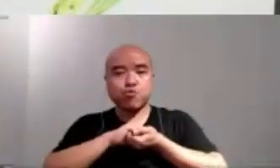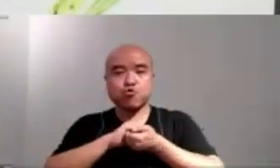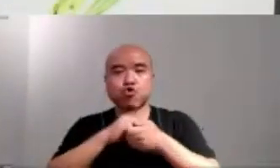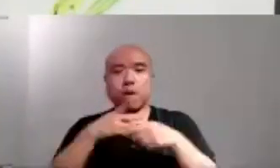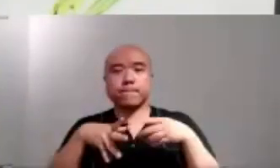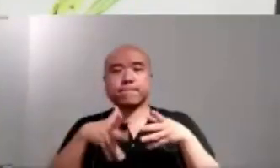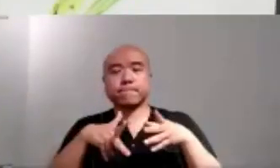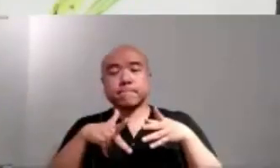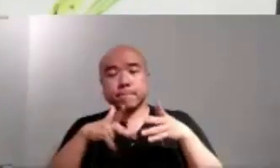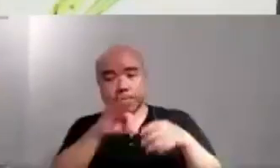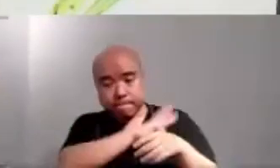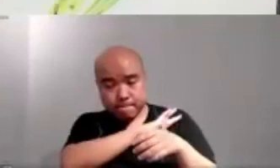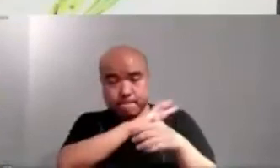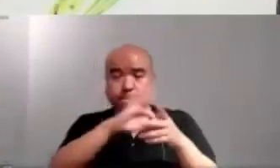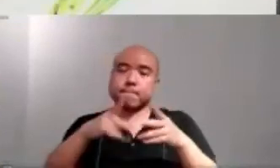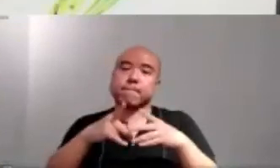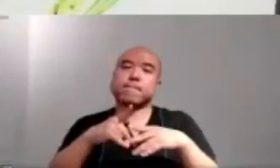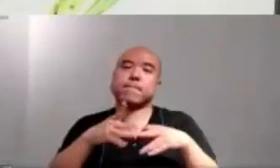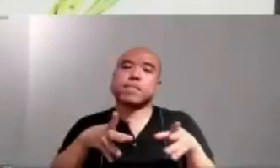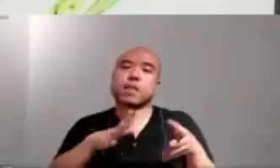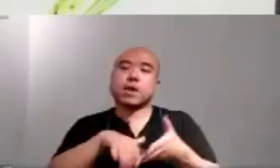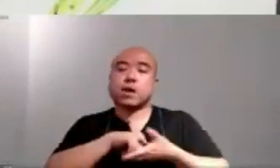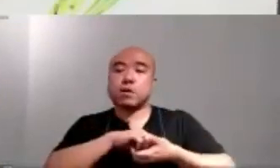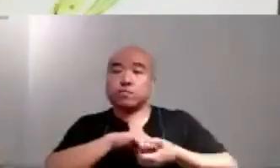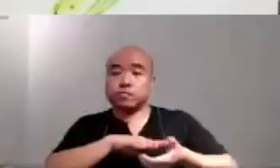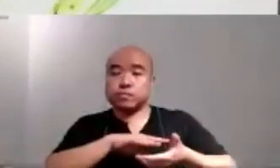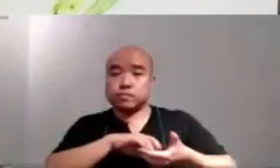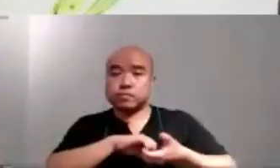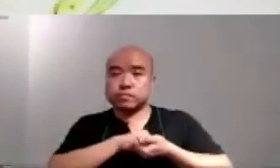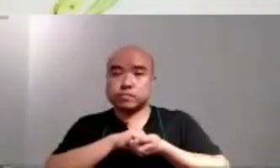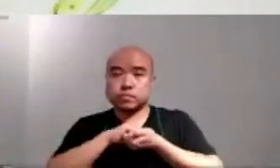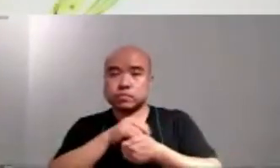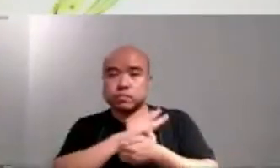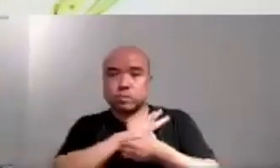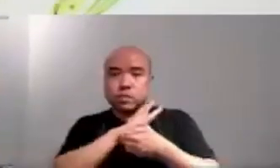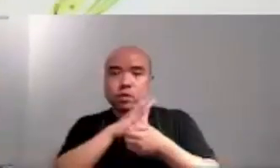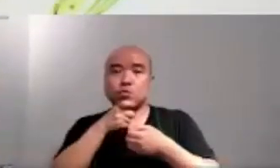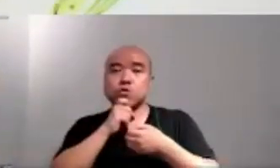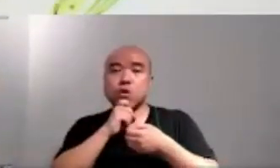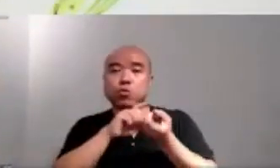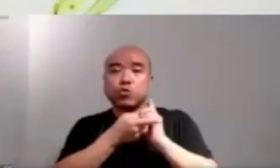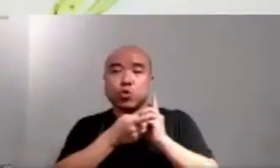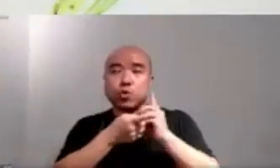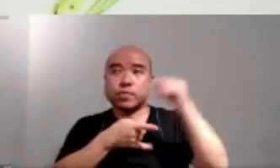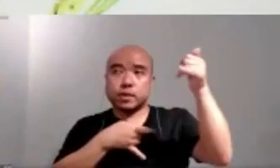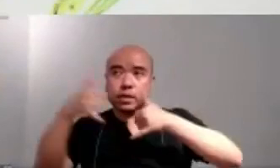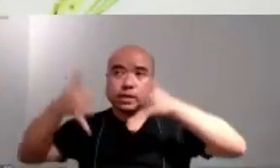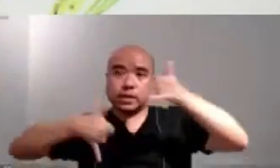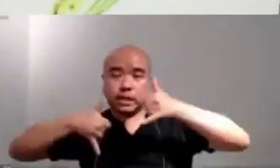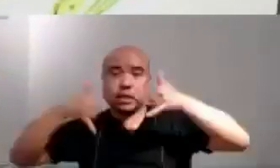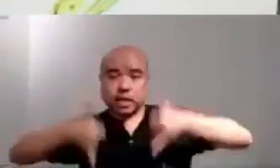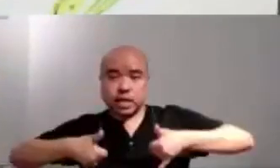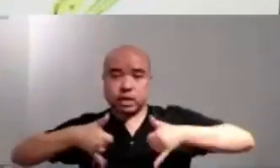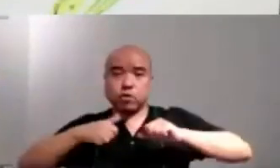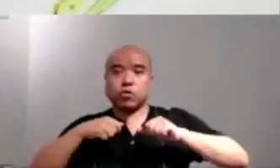我哋合辦機構裏面咧，其實咧我哋所有合辦機構咧都派出代表咧組成我哋呢個籌備委員會嘅。呢